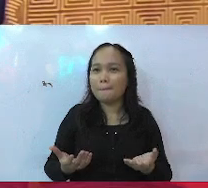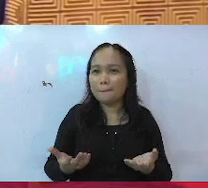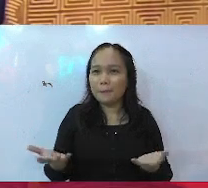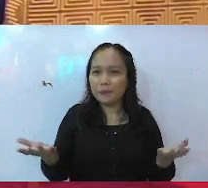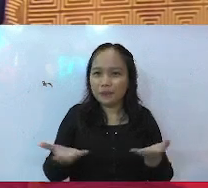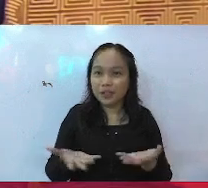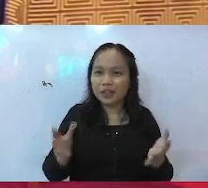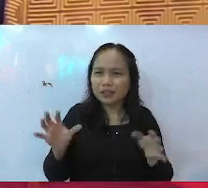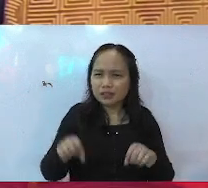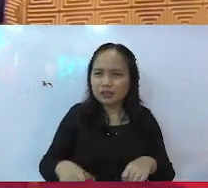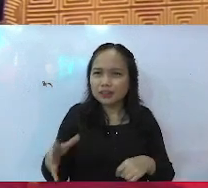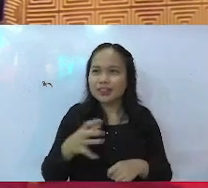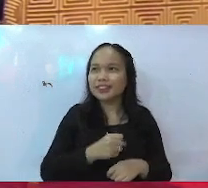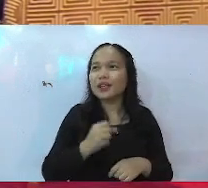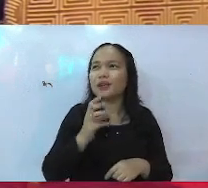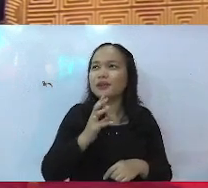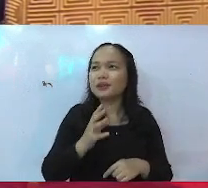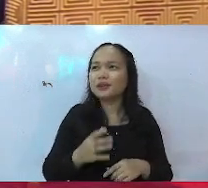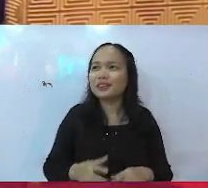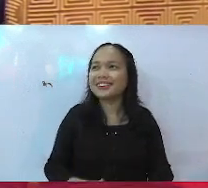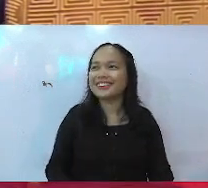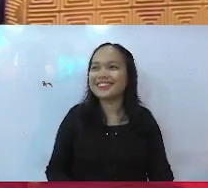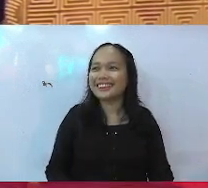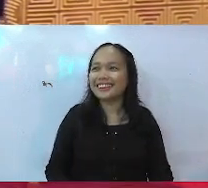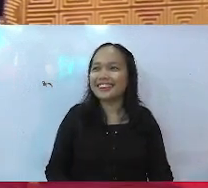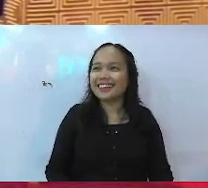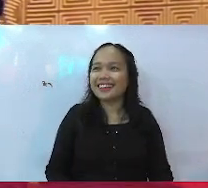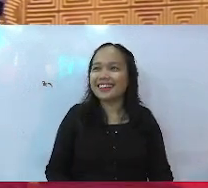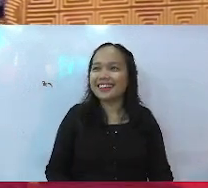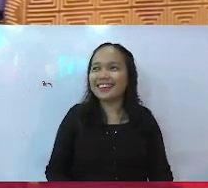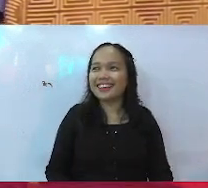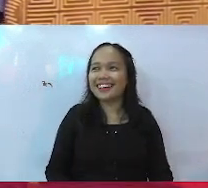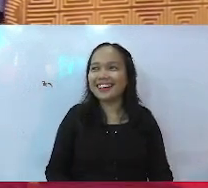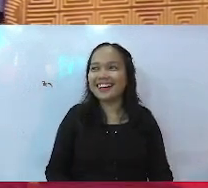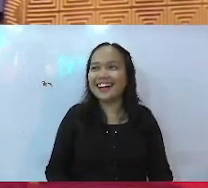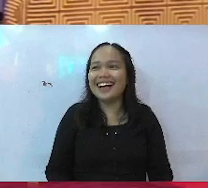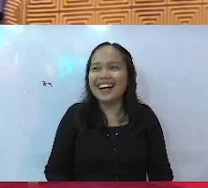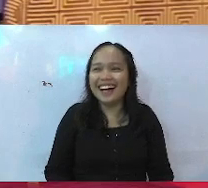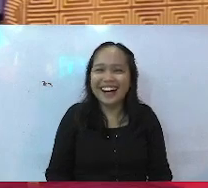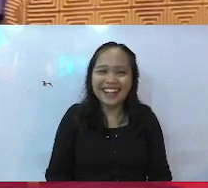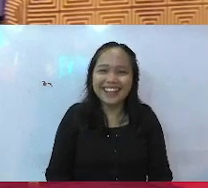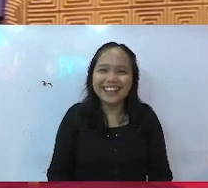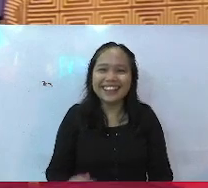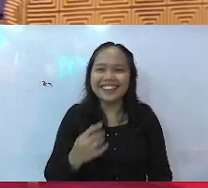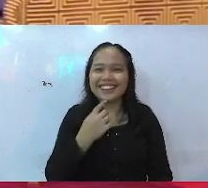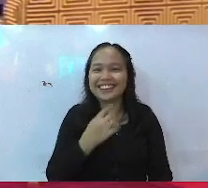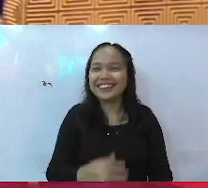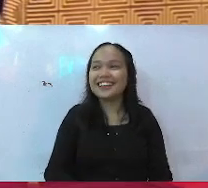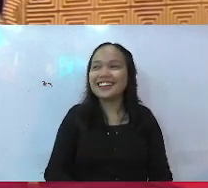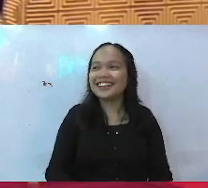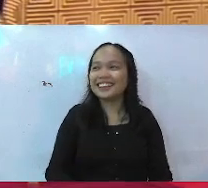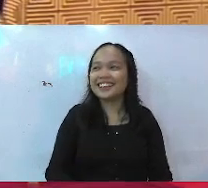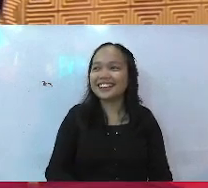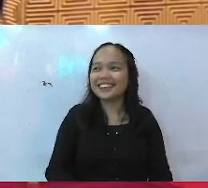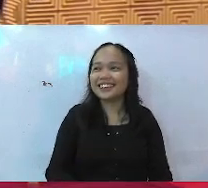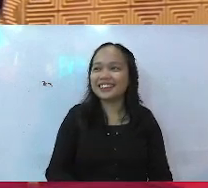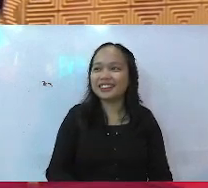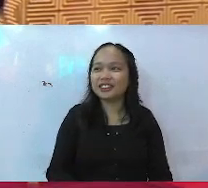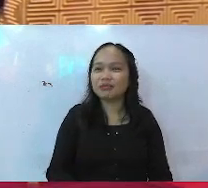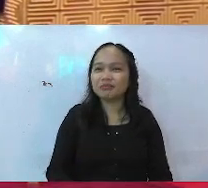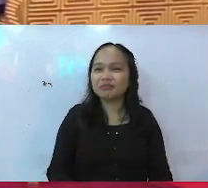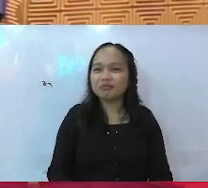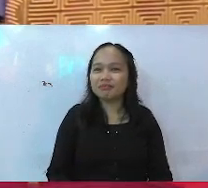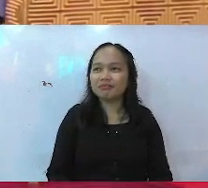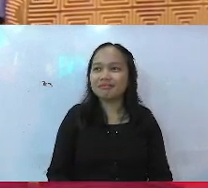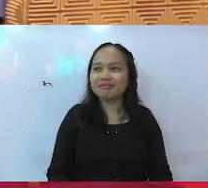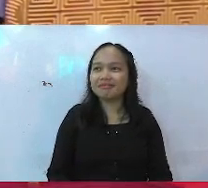bigyan mo bigan yan Salamat mabuhay ka ng anim na put anim na sentinyal yan Actually galing na siya sa ika panglima